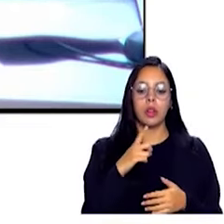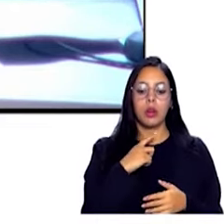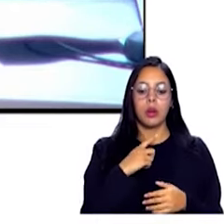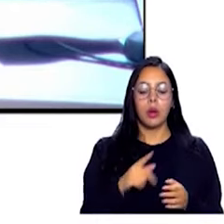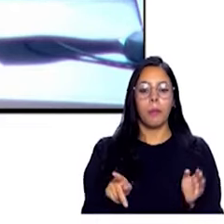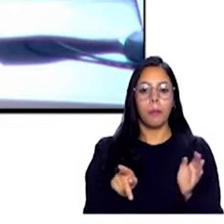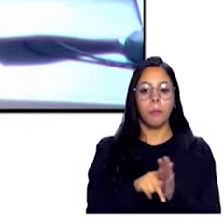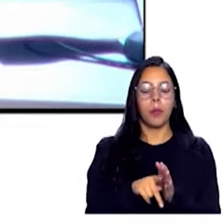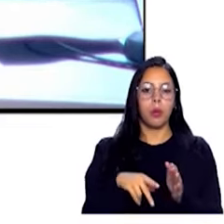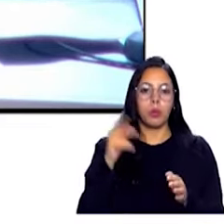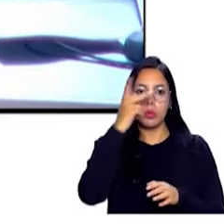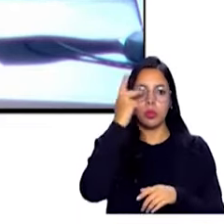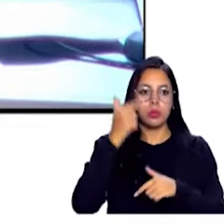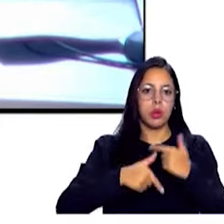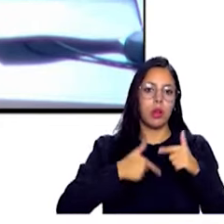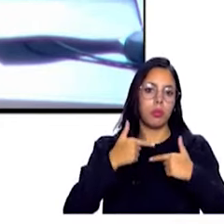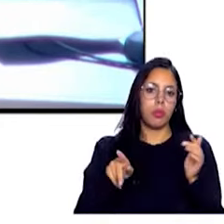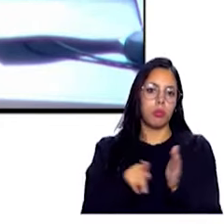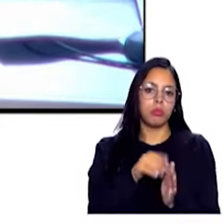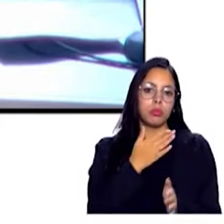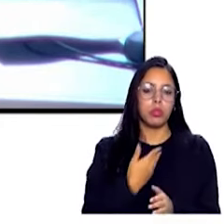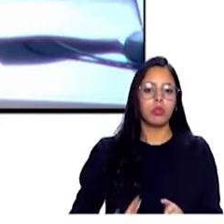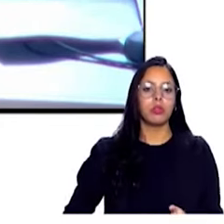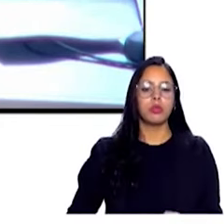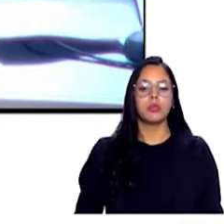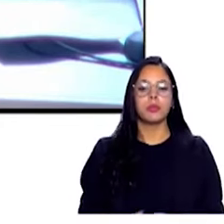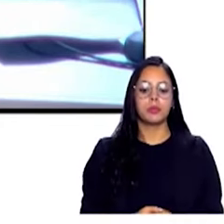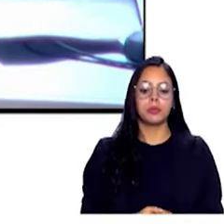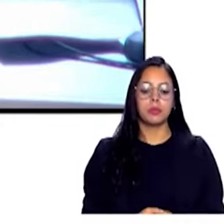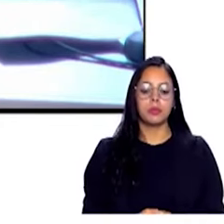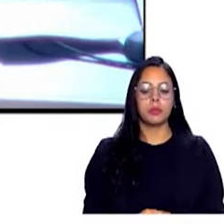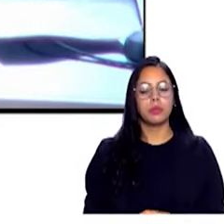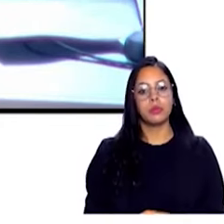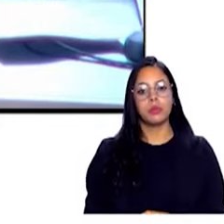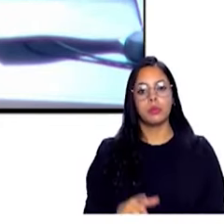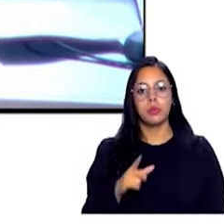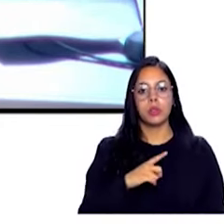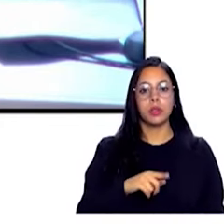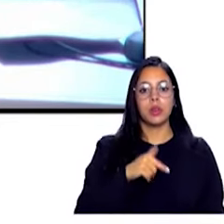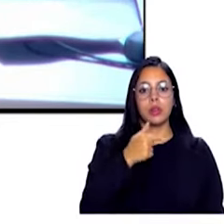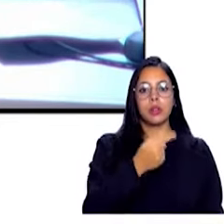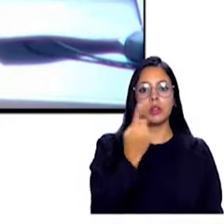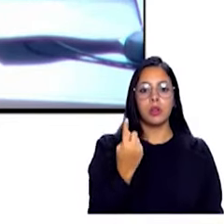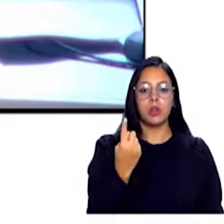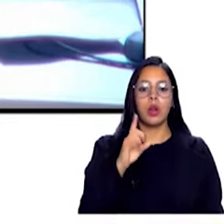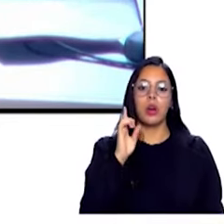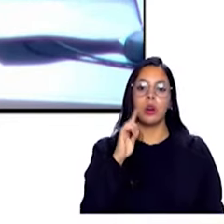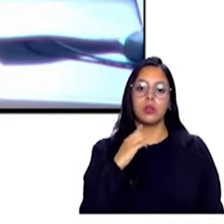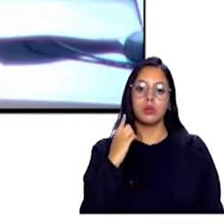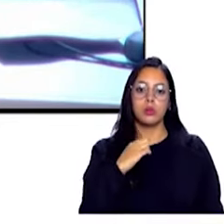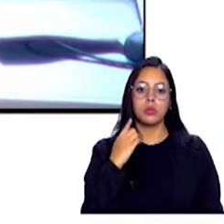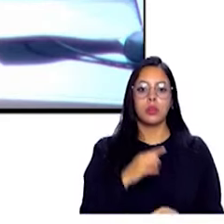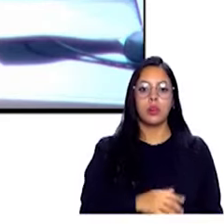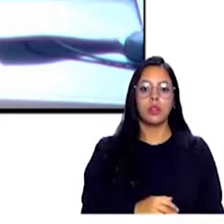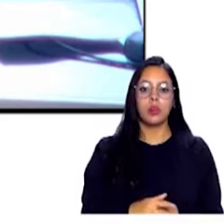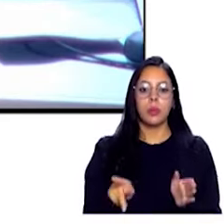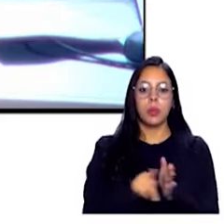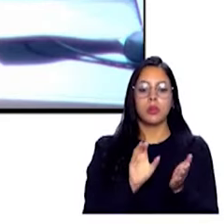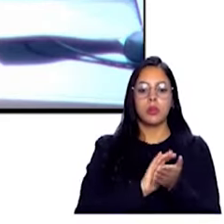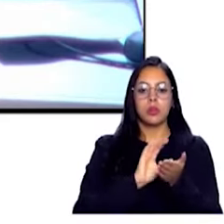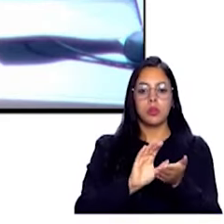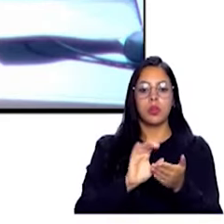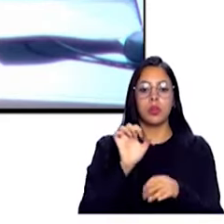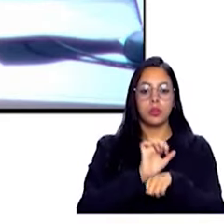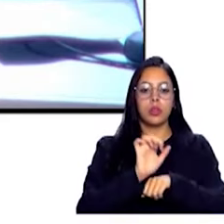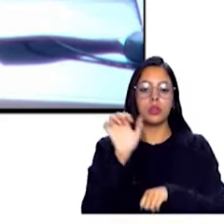aujourd'hui 711 charges d'avocat au conseil 711 charges parfois